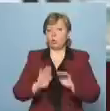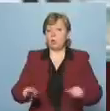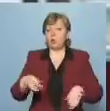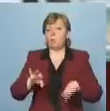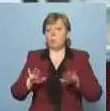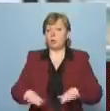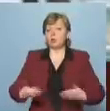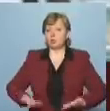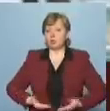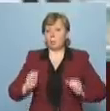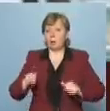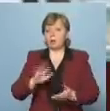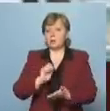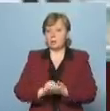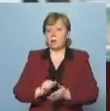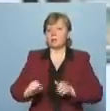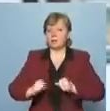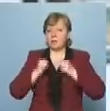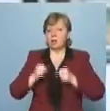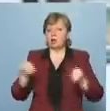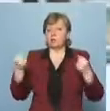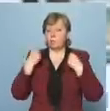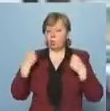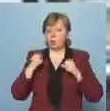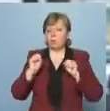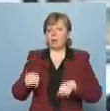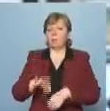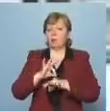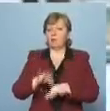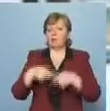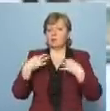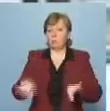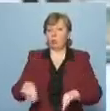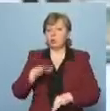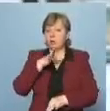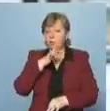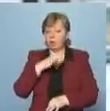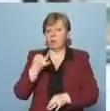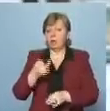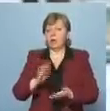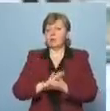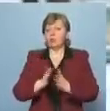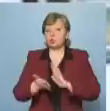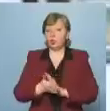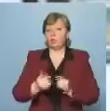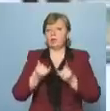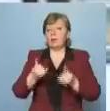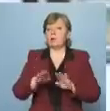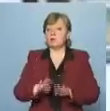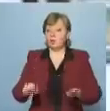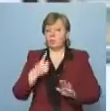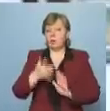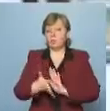могли заниматься спортом, могли проводить свободное время. Это создание условий для них в первую очередь. Ну